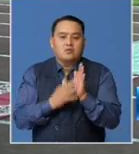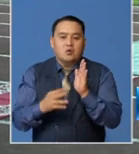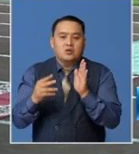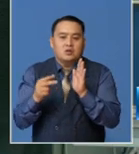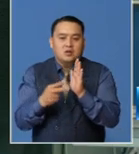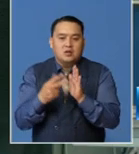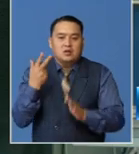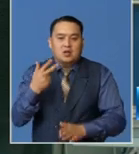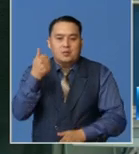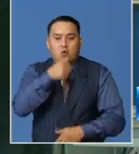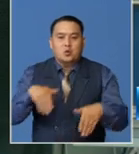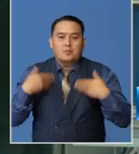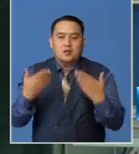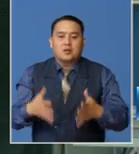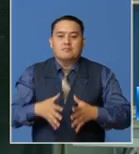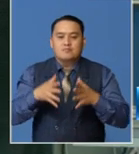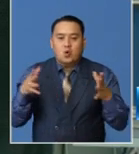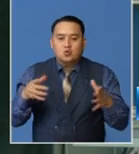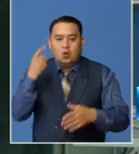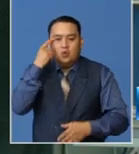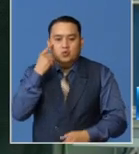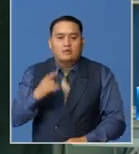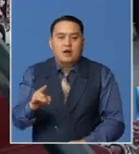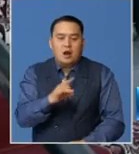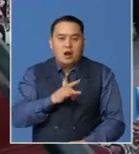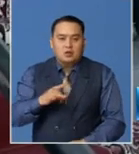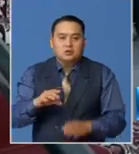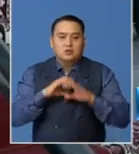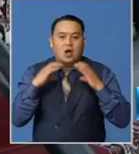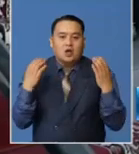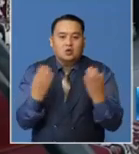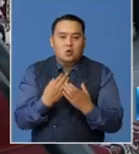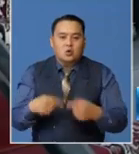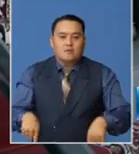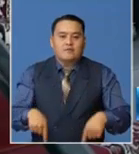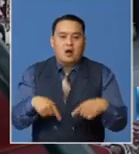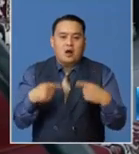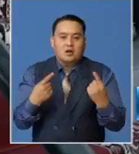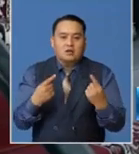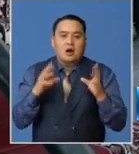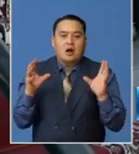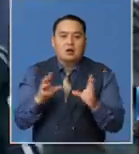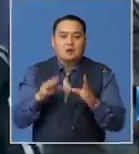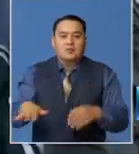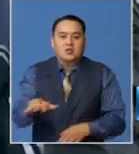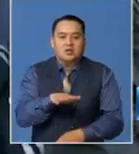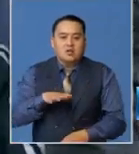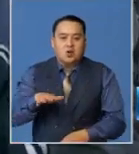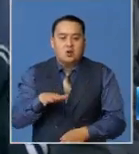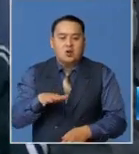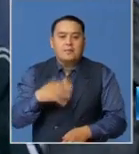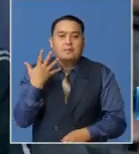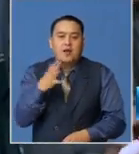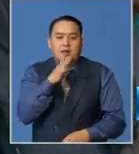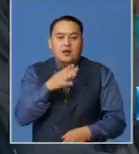1993 по предложению большинства жителей коксу ского района стадион обрел второе дыхание и стал охраняемой территорией спустя